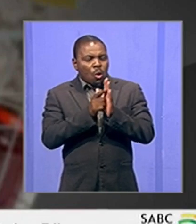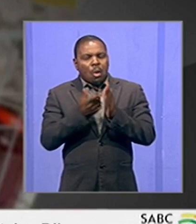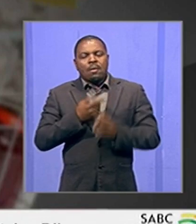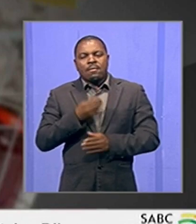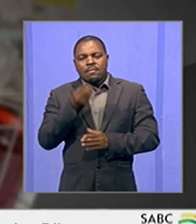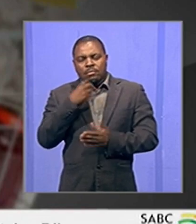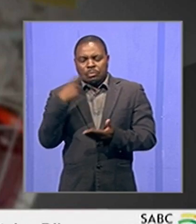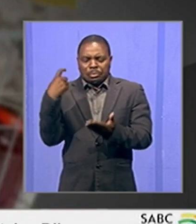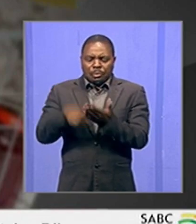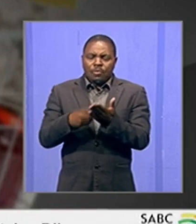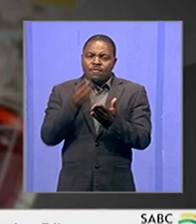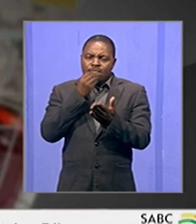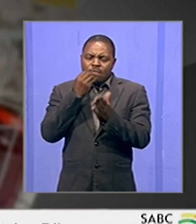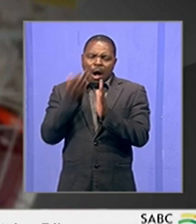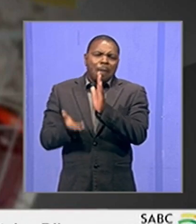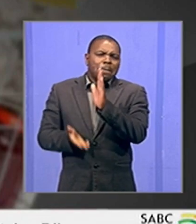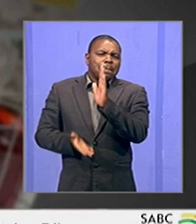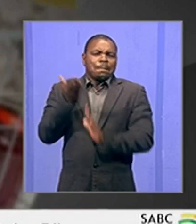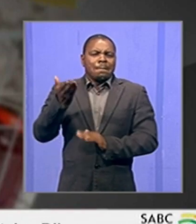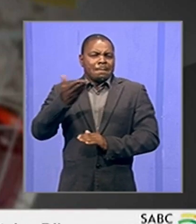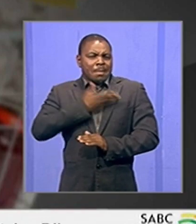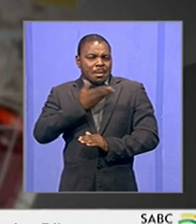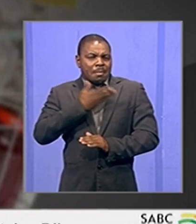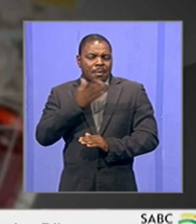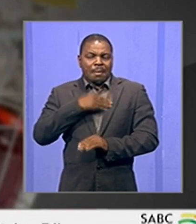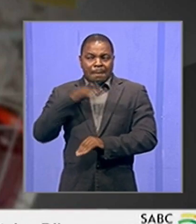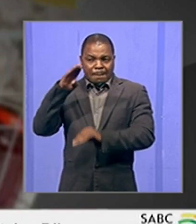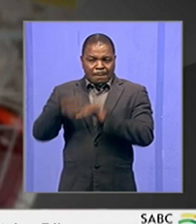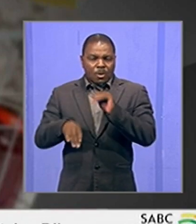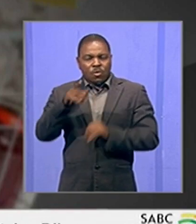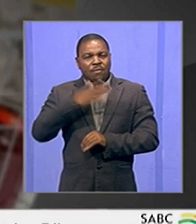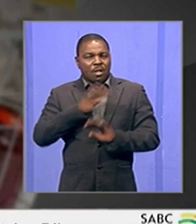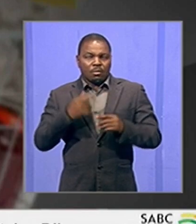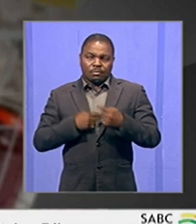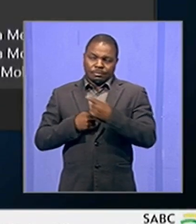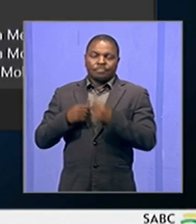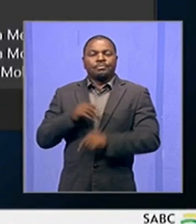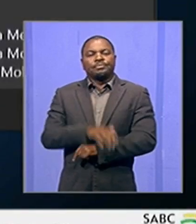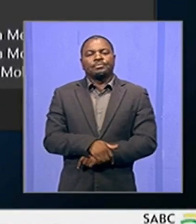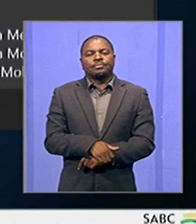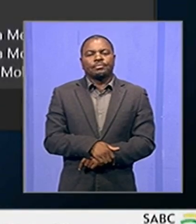oketšago ditheko tša dijo ka moo go sego molaong.